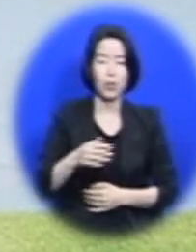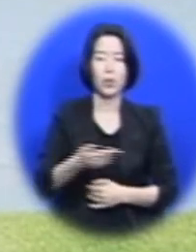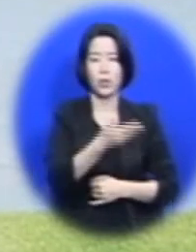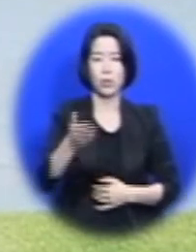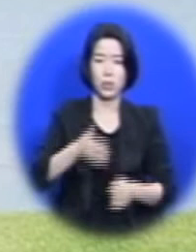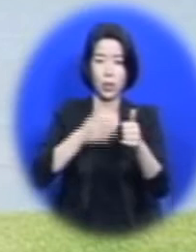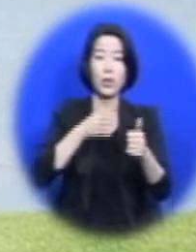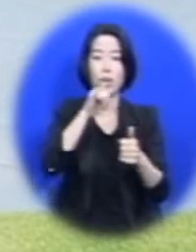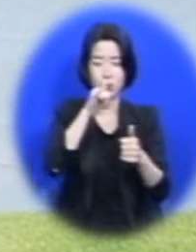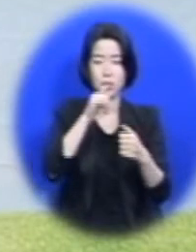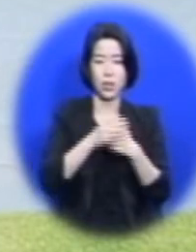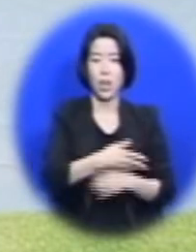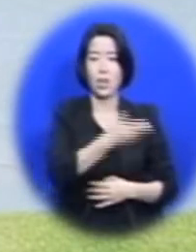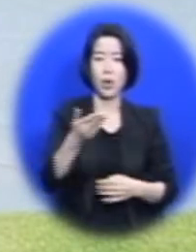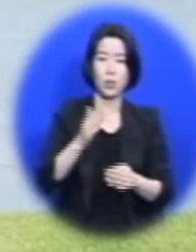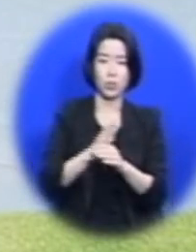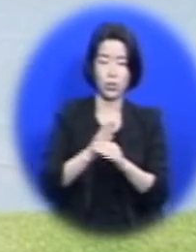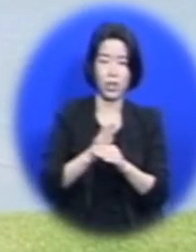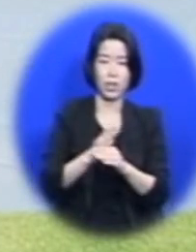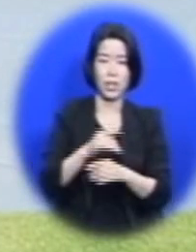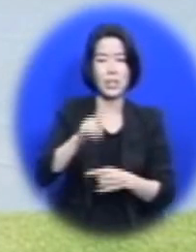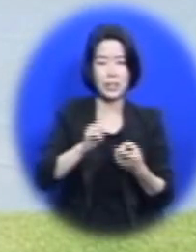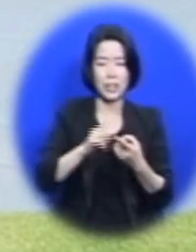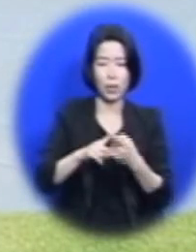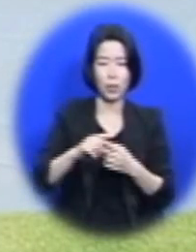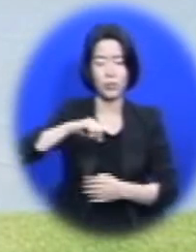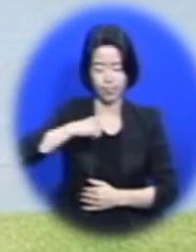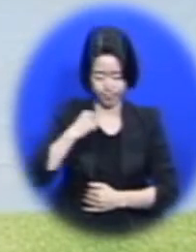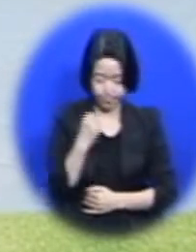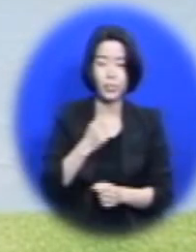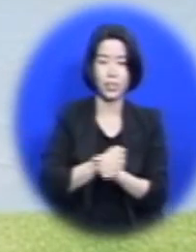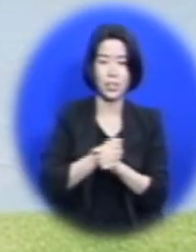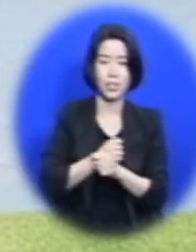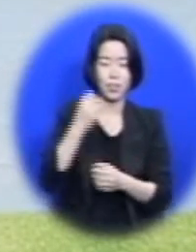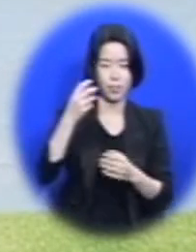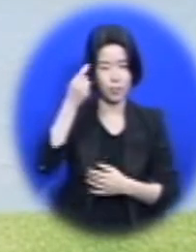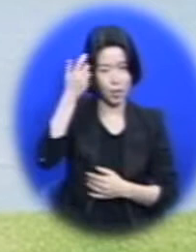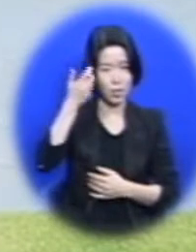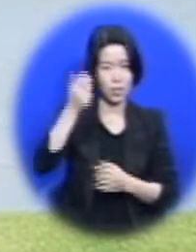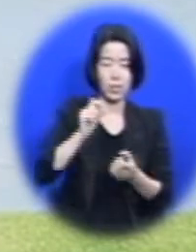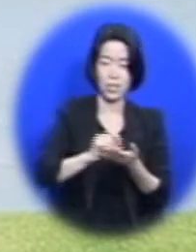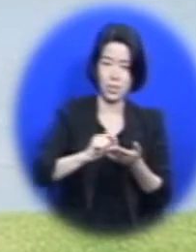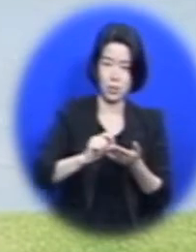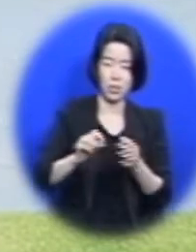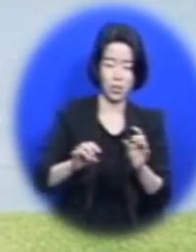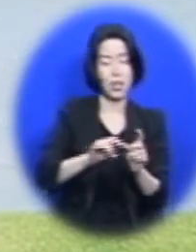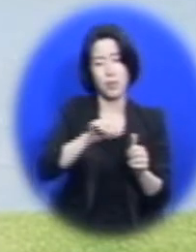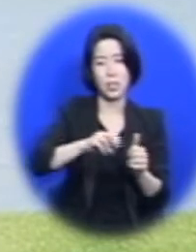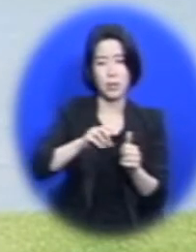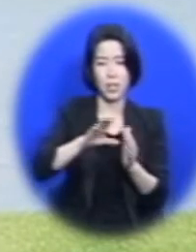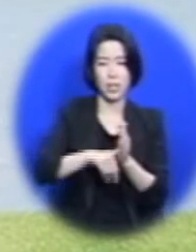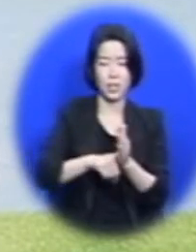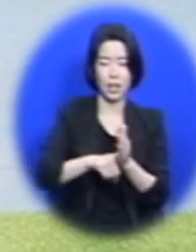권합니다. 여러분 중에는 그대로 순종해서 영성일기도 쓰면서 24시간 예수님을 바라보시려고